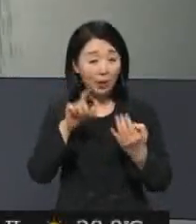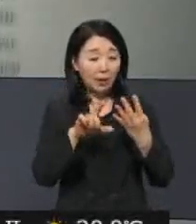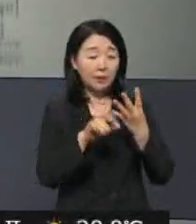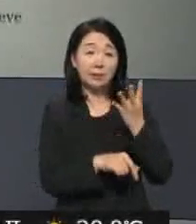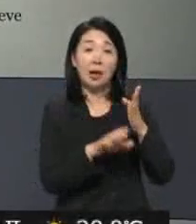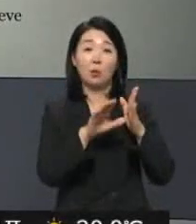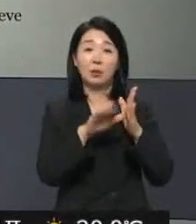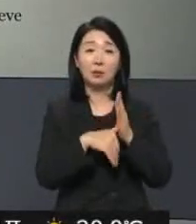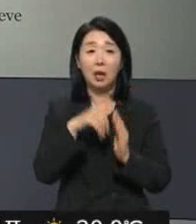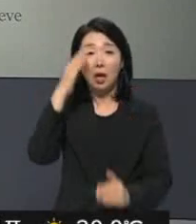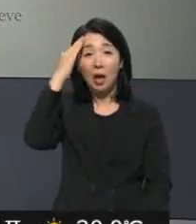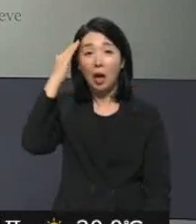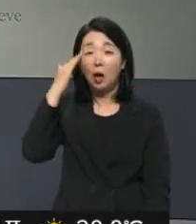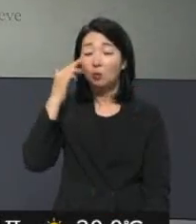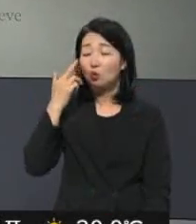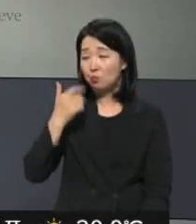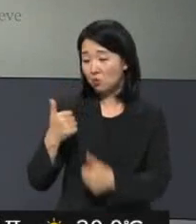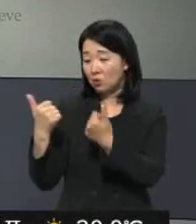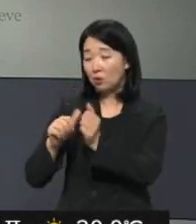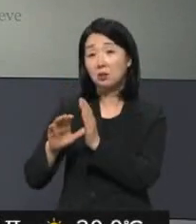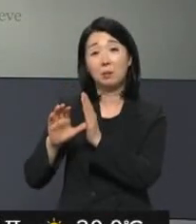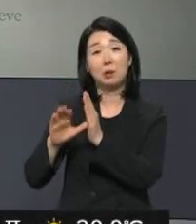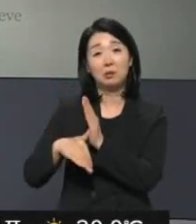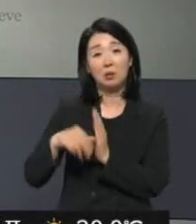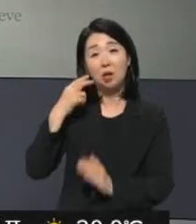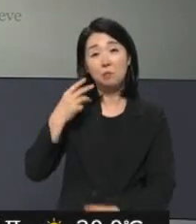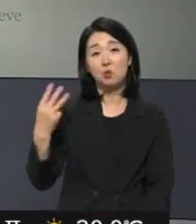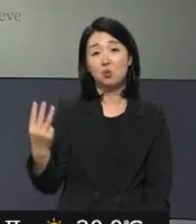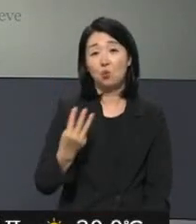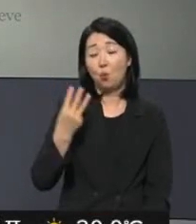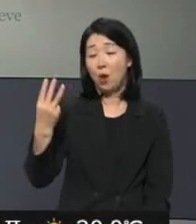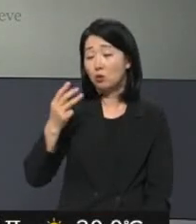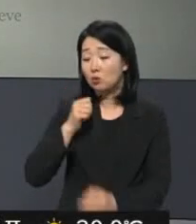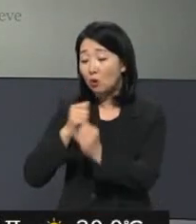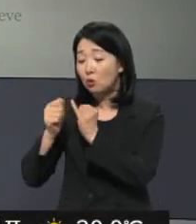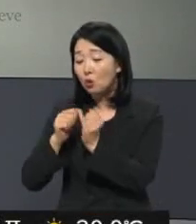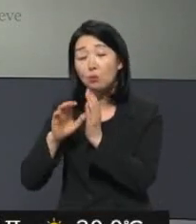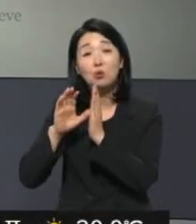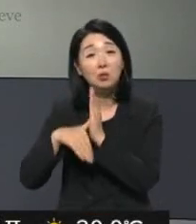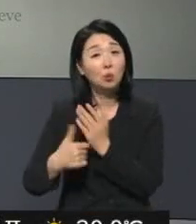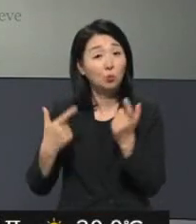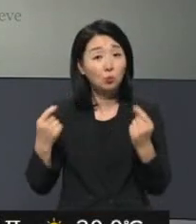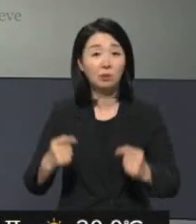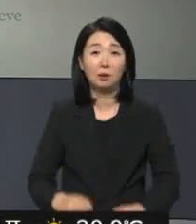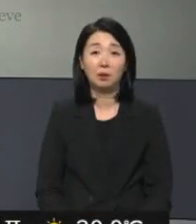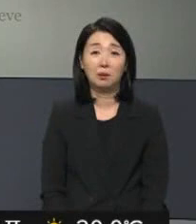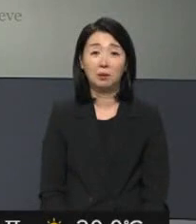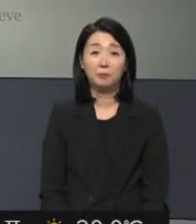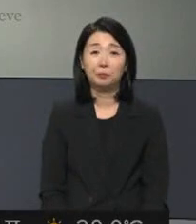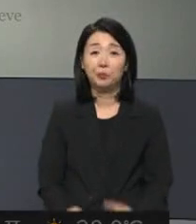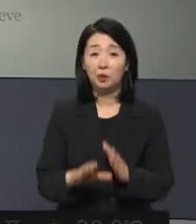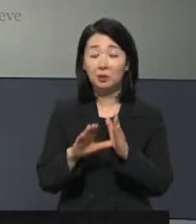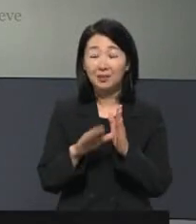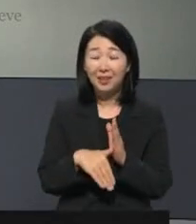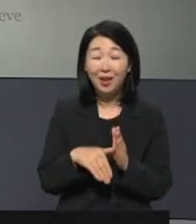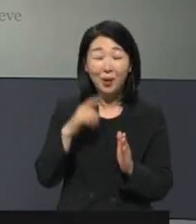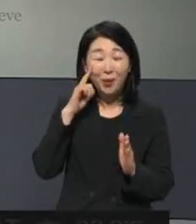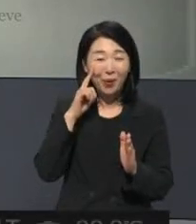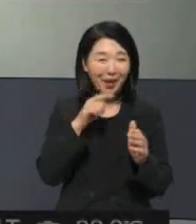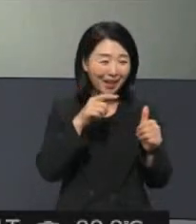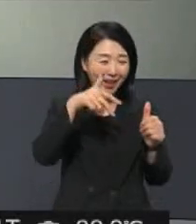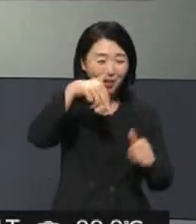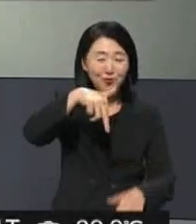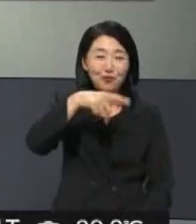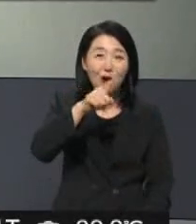4월 한미정상회담에 앞서 진행했던 미국 워싱턴포스트 인터뷰 때도 비슷한 일이 있었습니다. 당시 주어 논란이